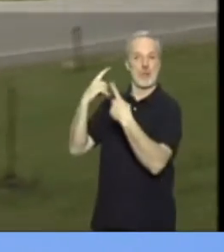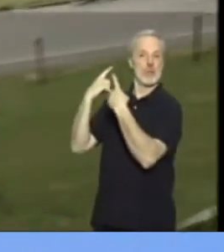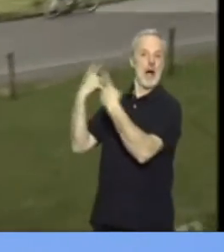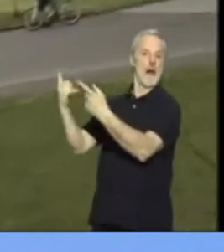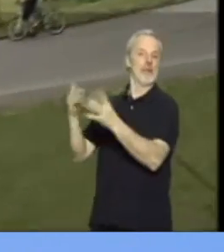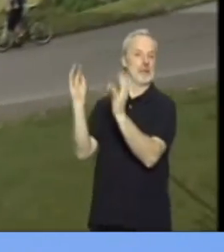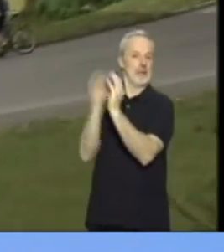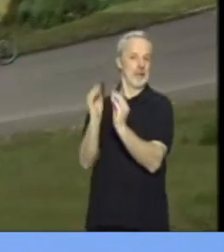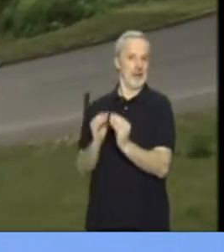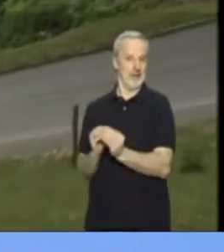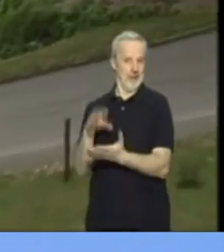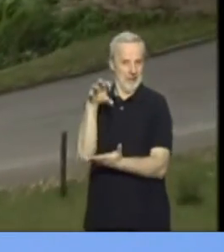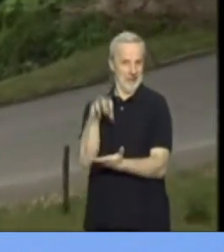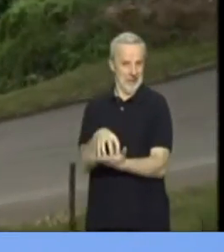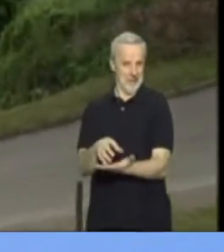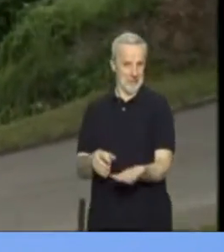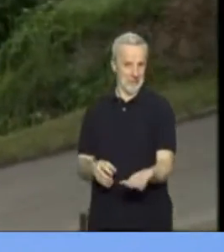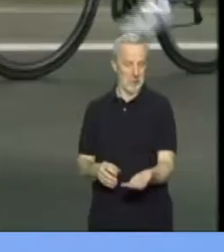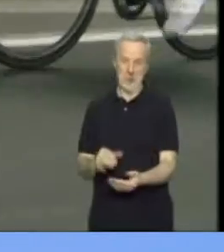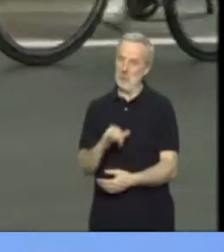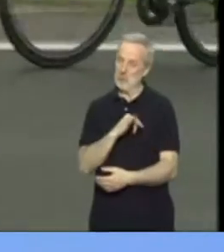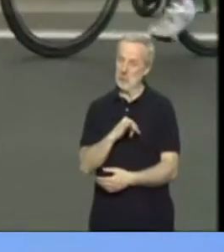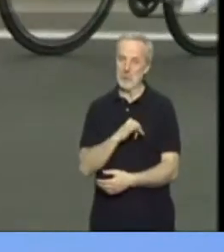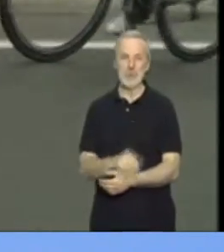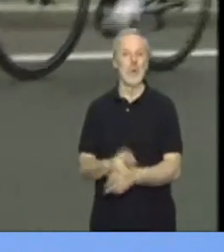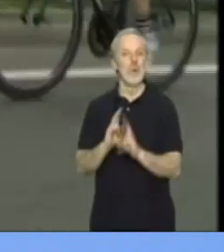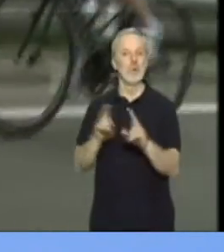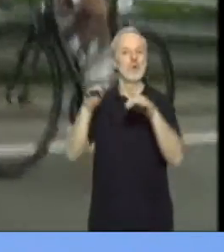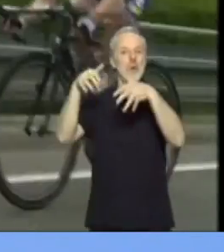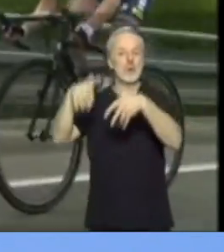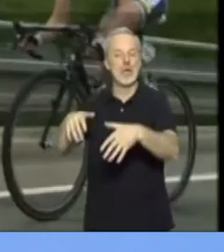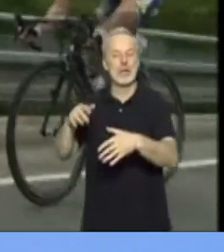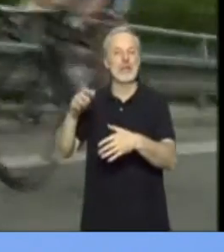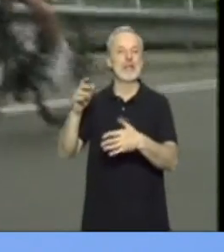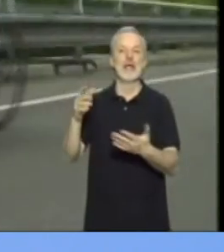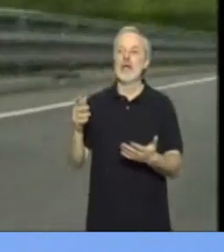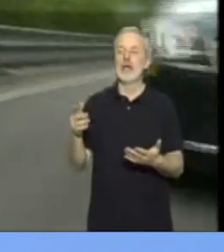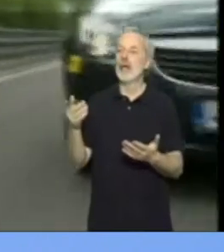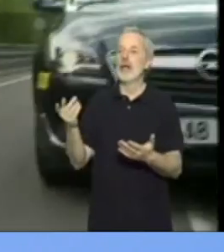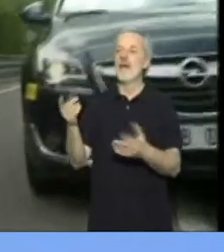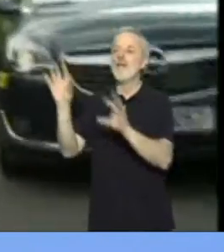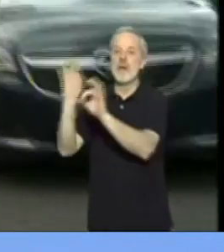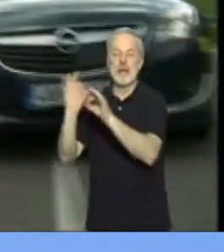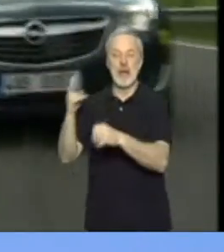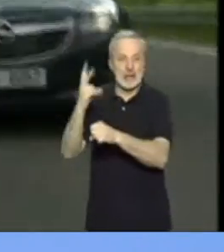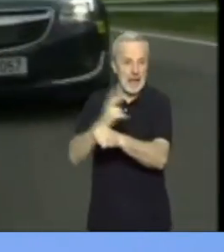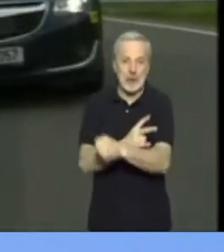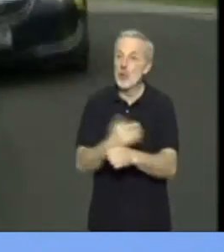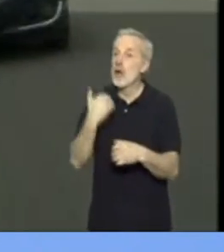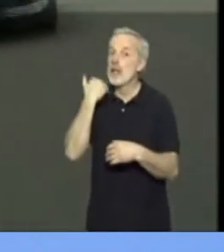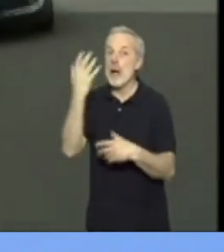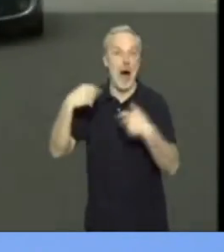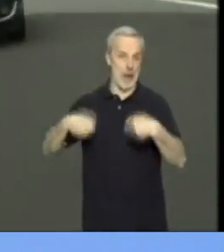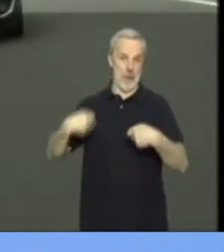postavit svůj vlastní tým, tak aby se mohli zúčastnit třeba závodníci ze zemí, které by nepostavili svůj reprezentační výběr.